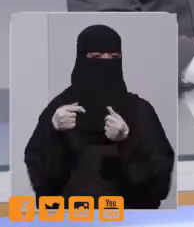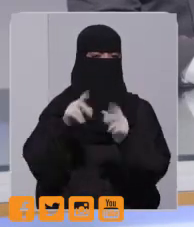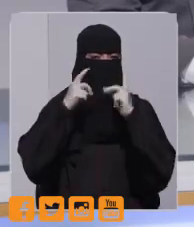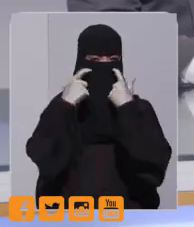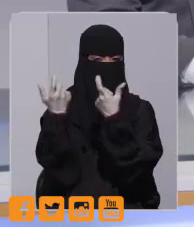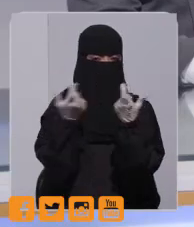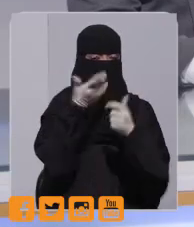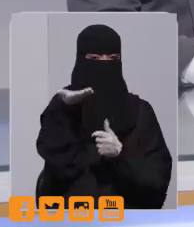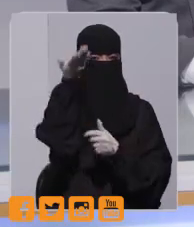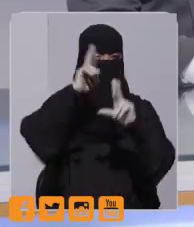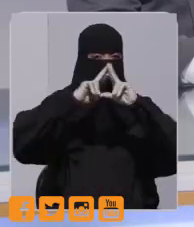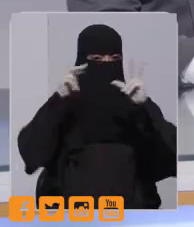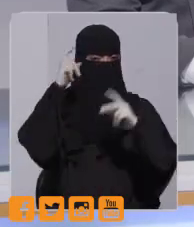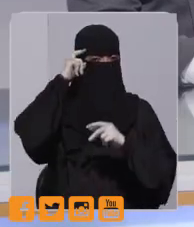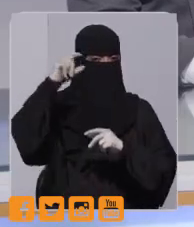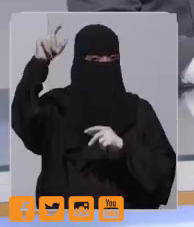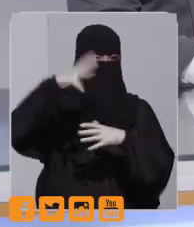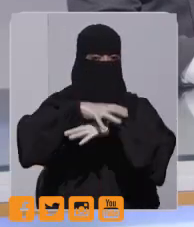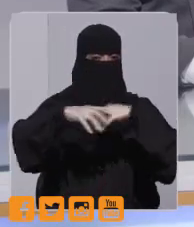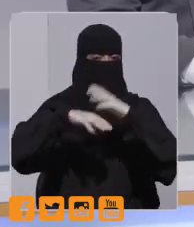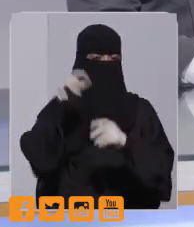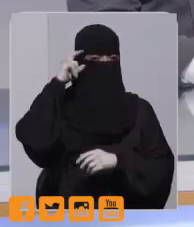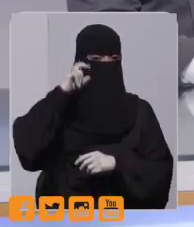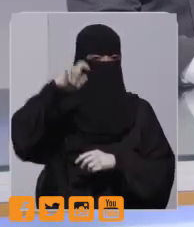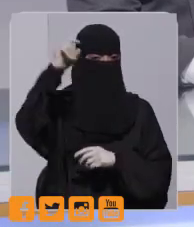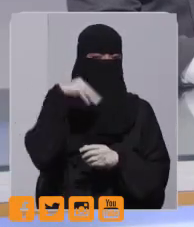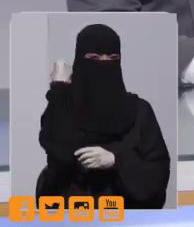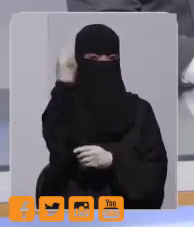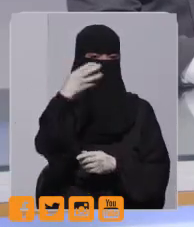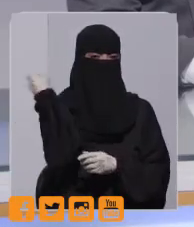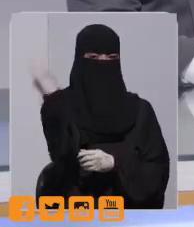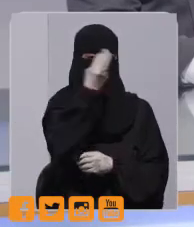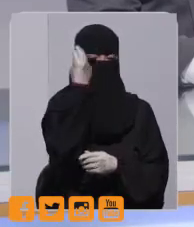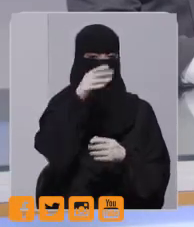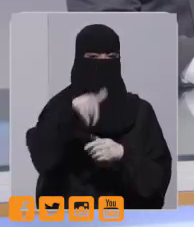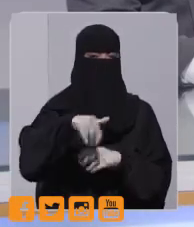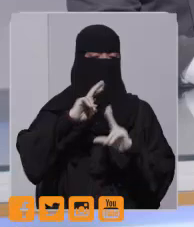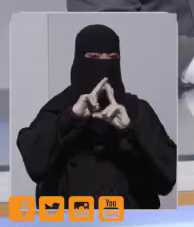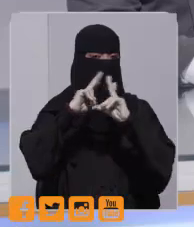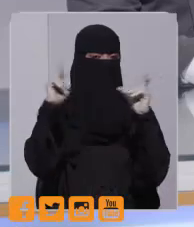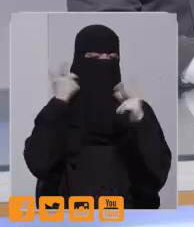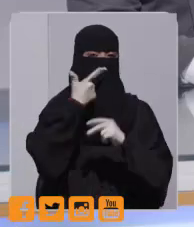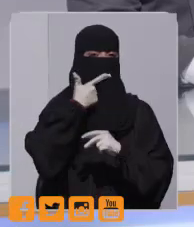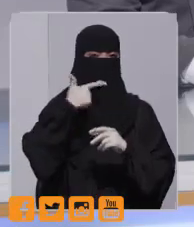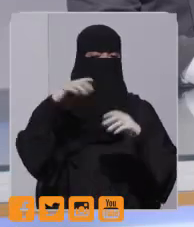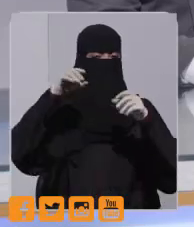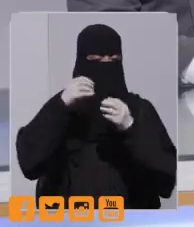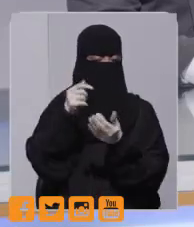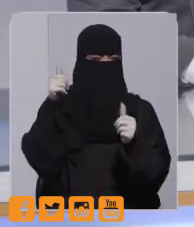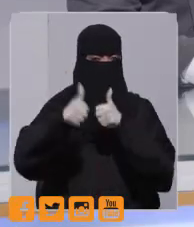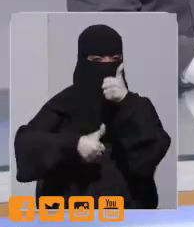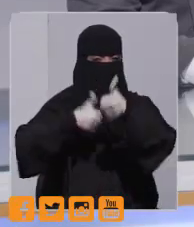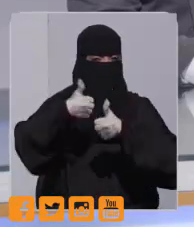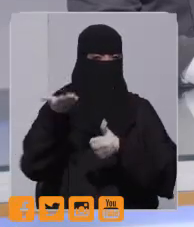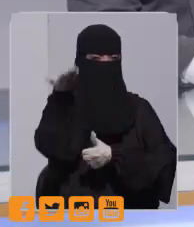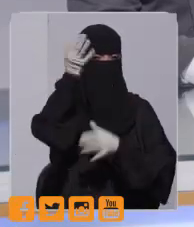المستقبل من العقول والمواهب المبتكره ويقدم رحله استثنائيه يتسنى عبرها اختبار تجارب مستقبليه